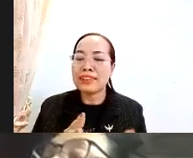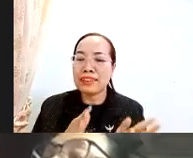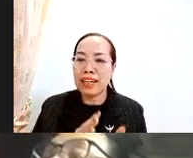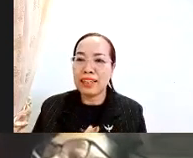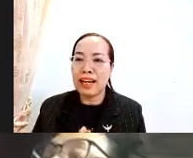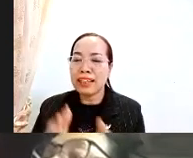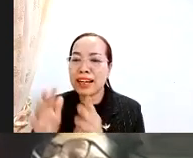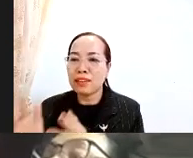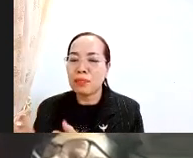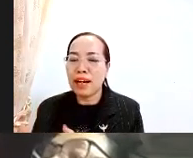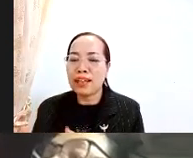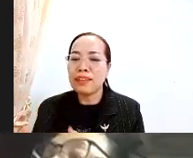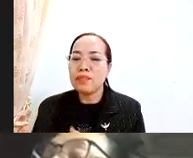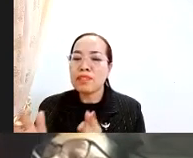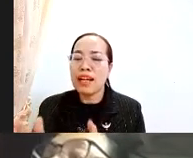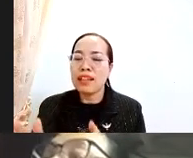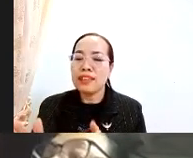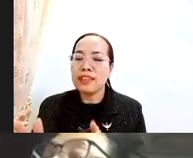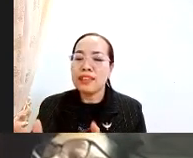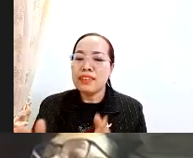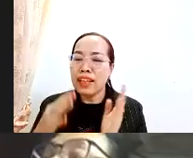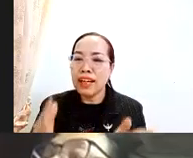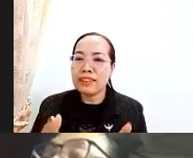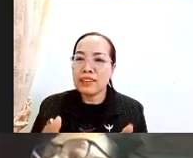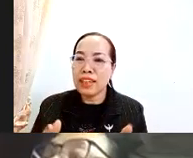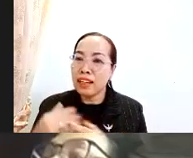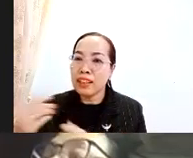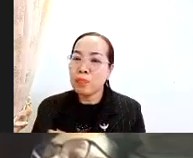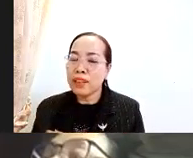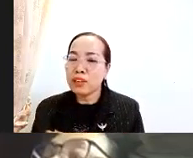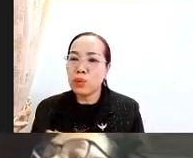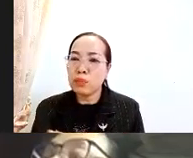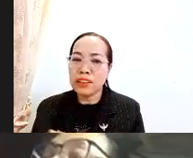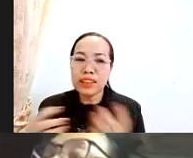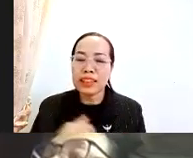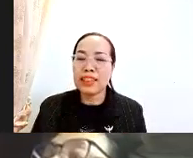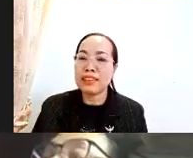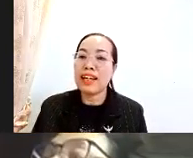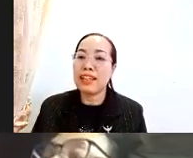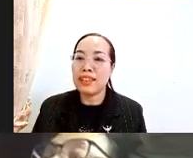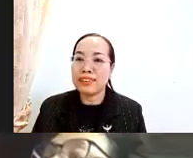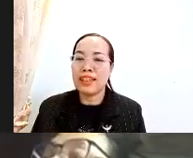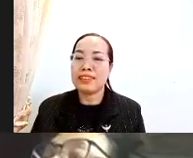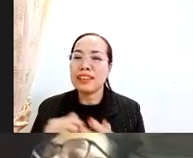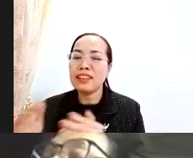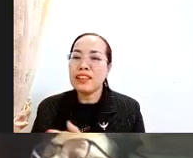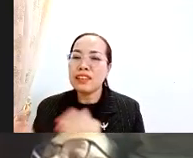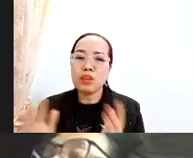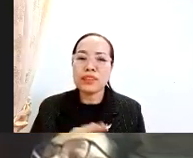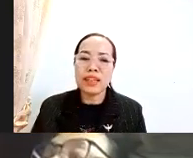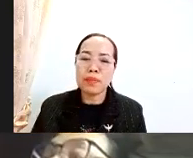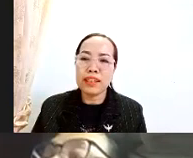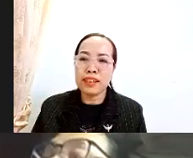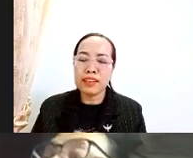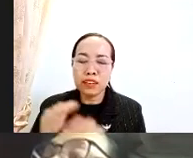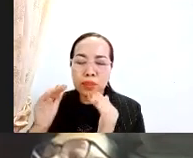để đa sờ kha sờ lá, đa sờ vai, đa lên cái ắt đăng pi chùm nuôi bò dưỡng cái thai dưỡng đa lên chả, chẳng cứ nhom